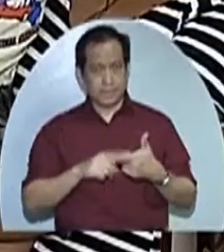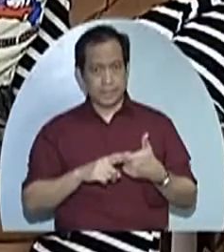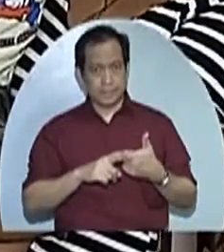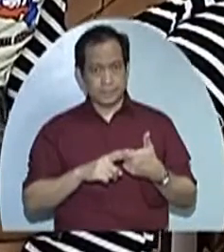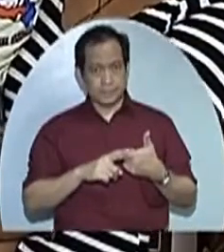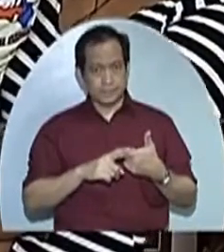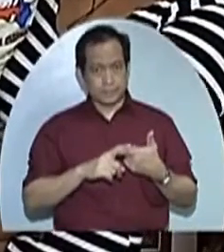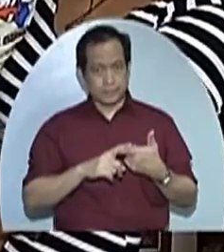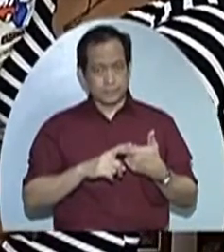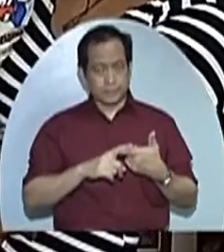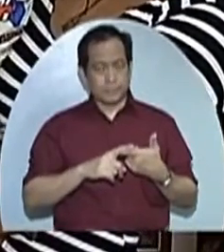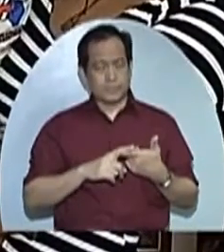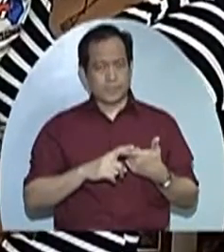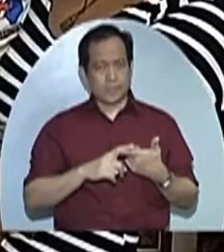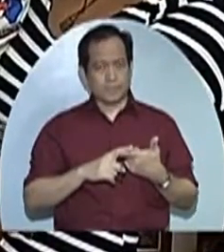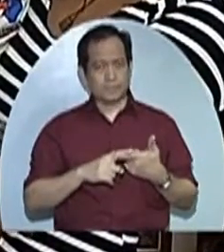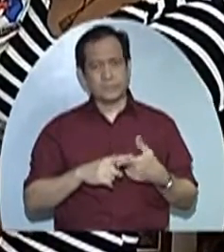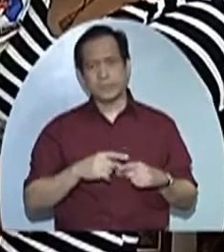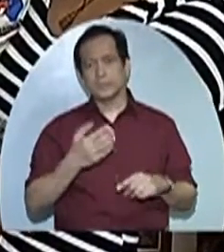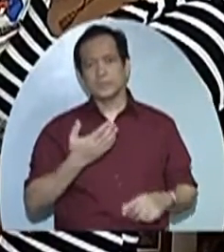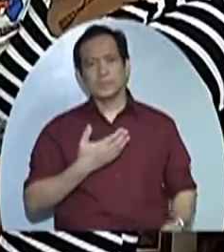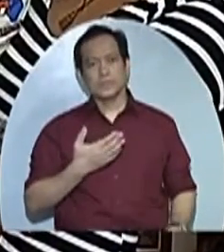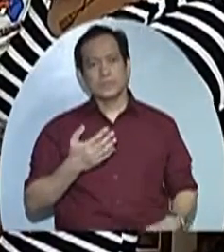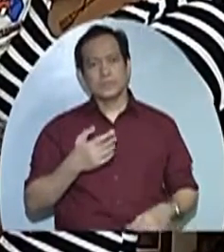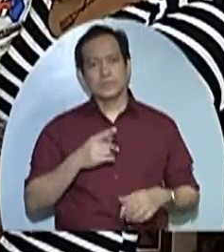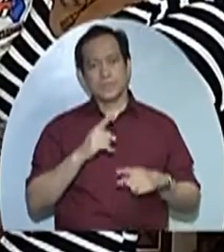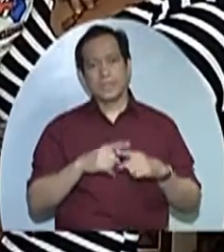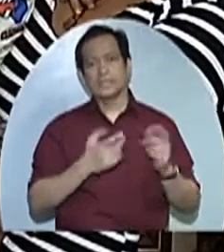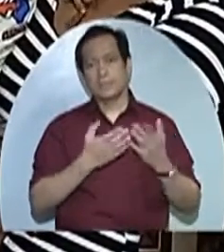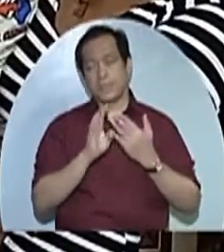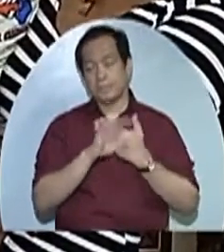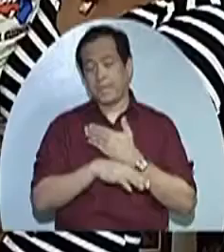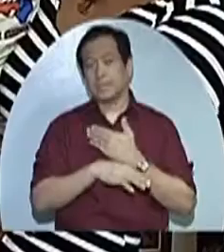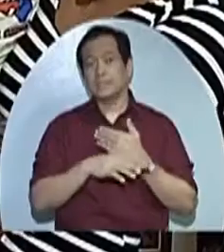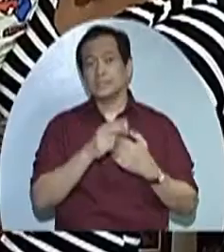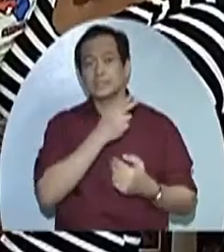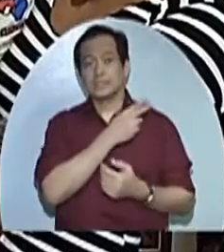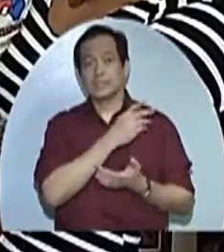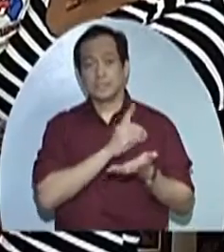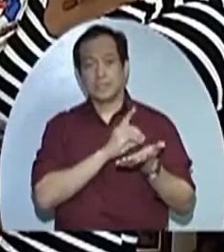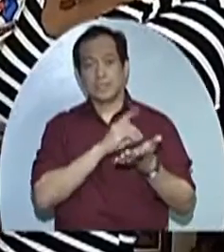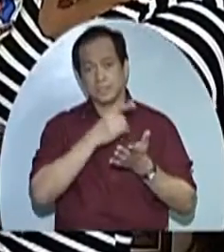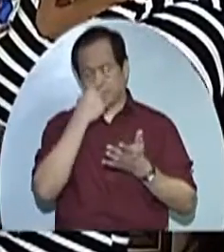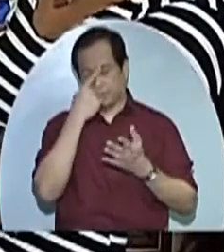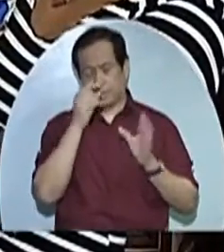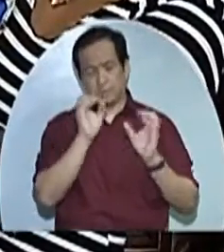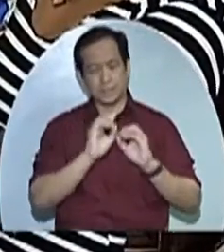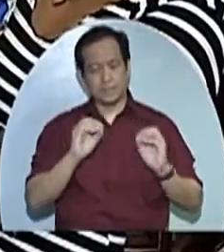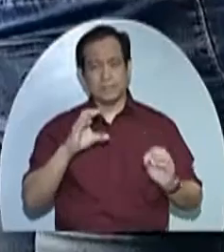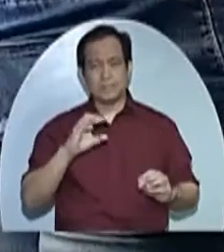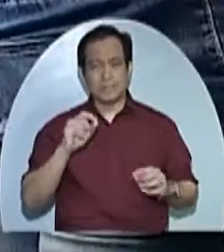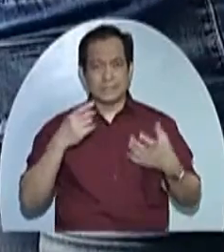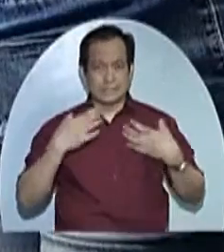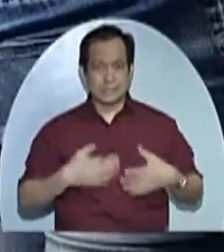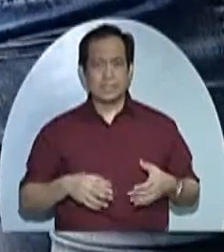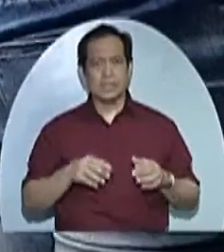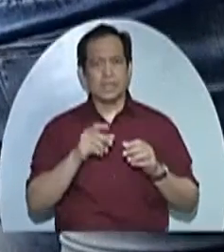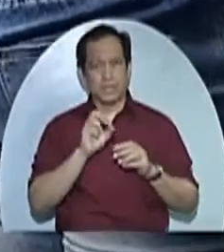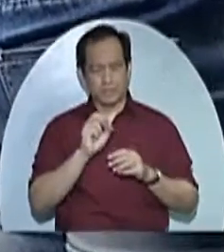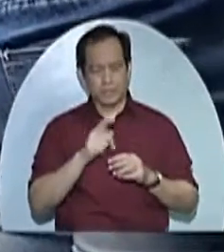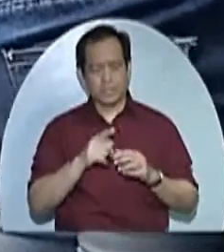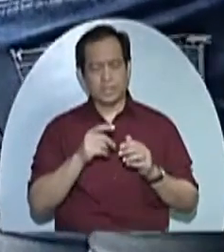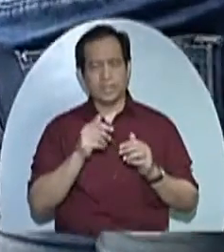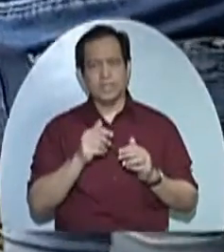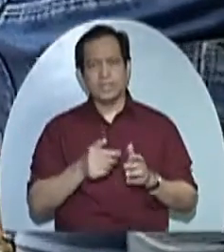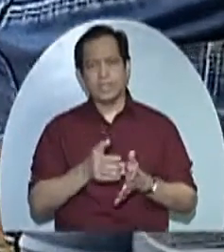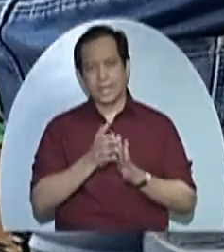Tapos itong hindi nyo mabalik sa doktor ngayon dahil wala pa yung CT scan. Sige